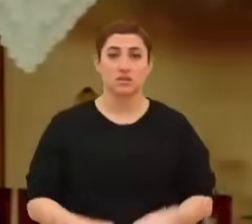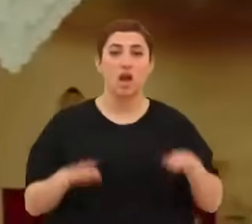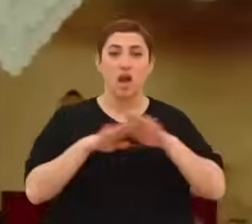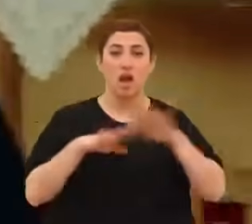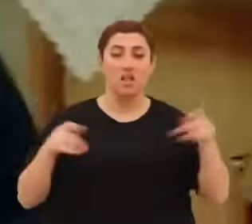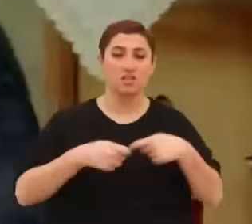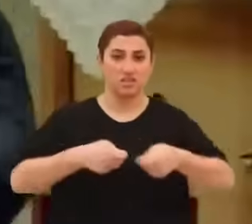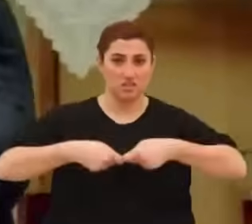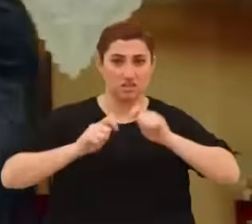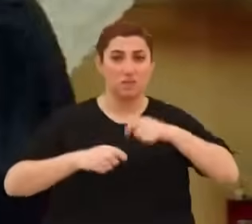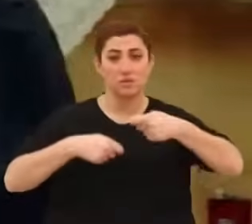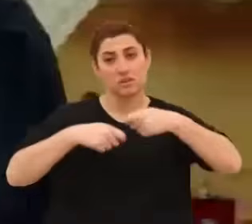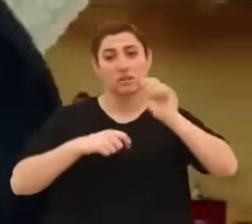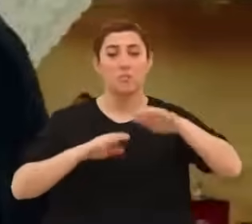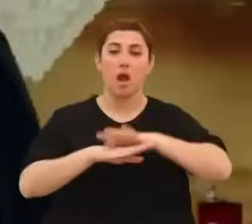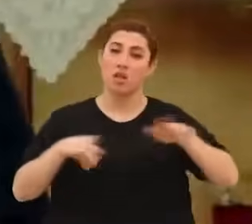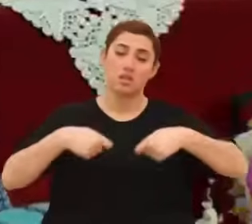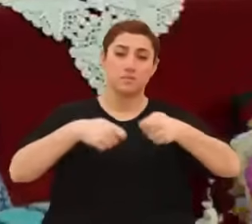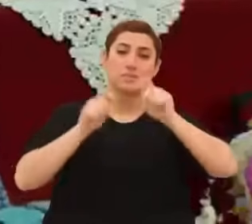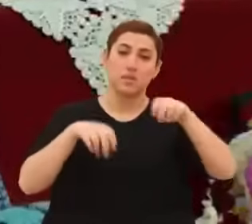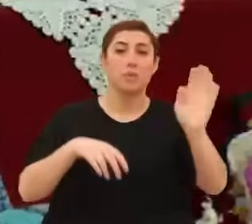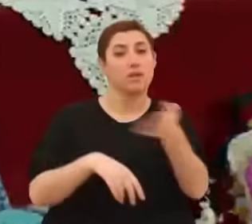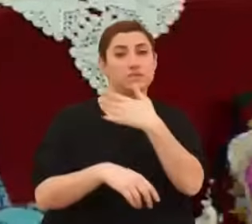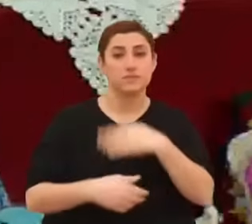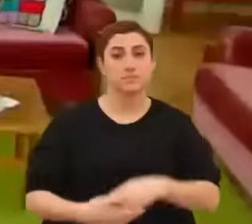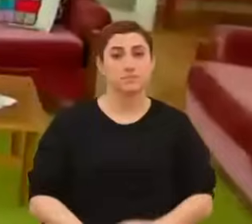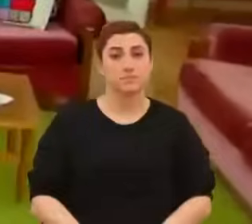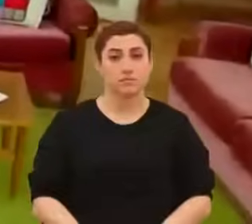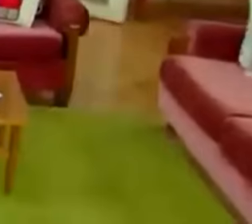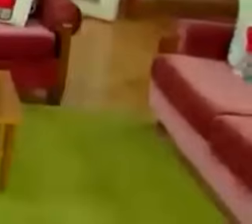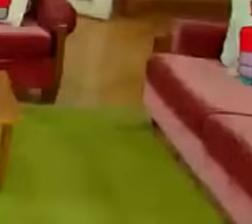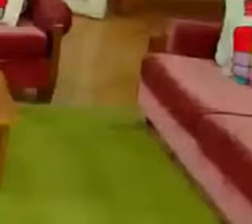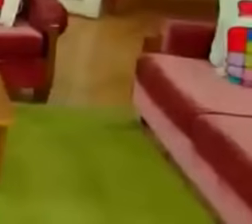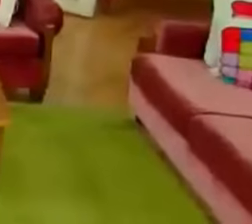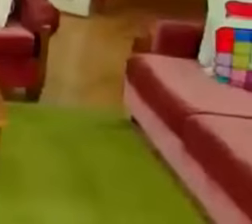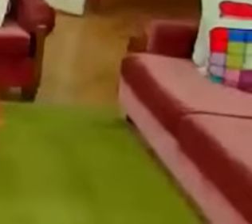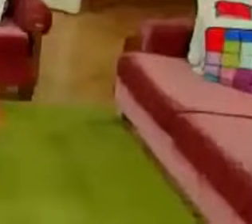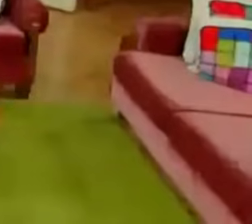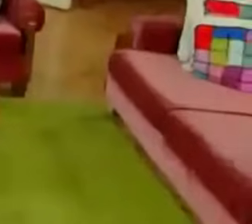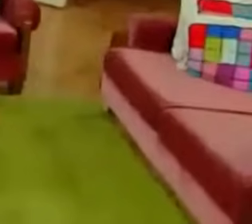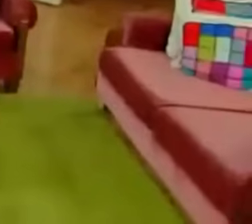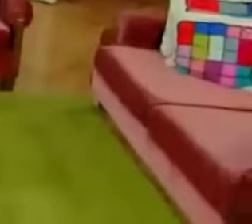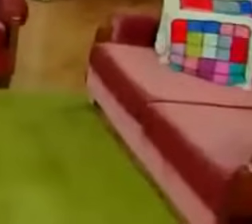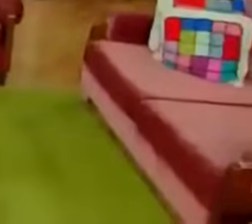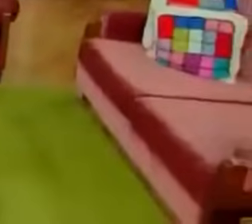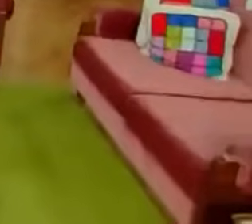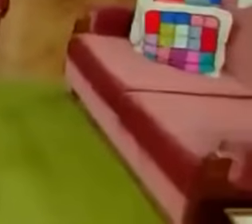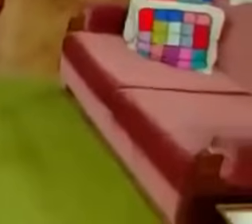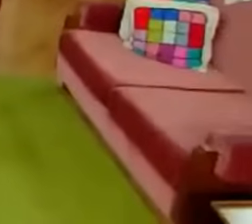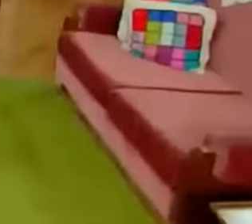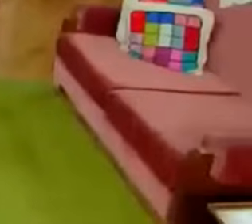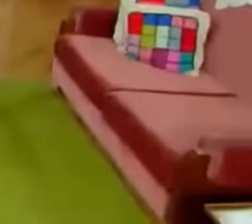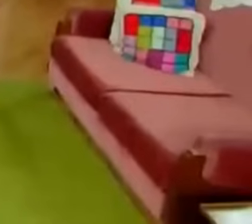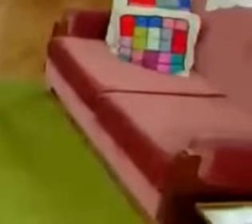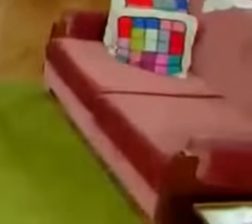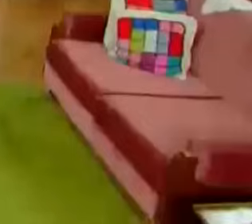Halıyı gırgırla, gırgırı al. Halıyı gırgırla, hadi bakayım. Nazlı yapmayacağım diye kafa salladı. Rukiye mutfağa gidince hemen